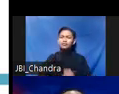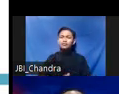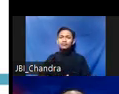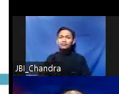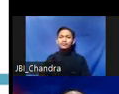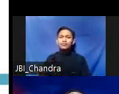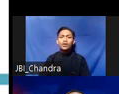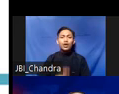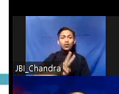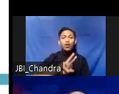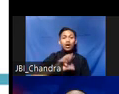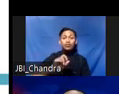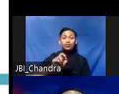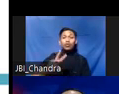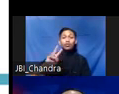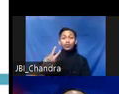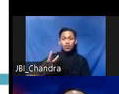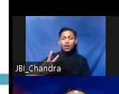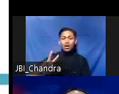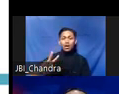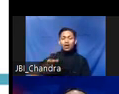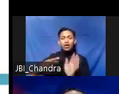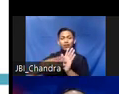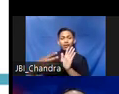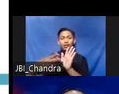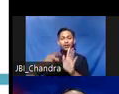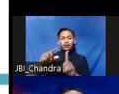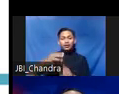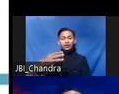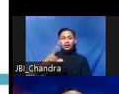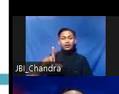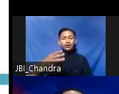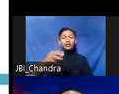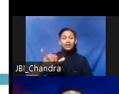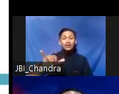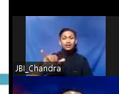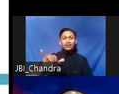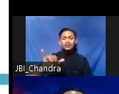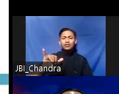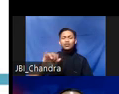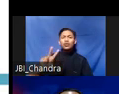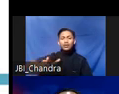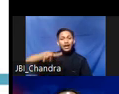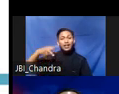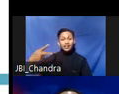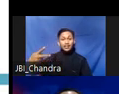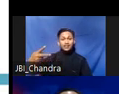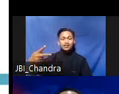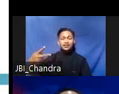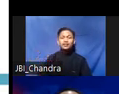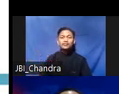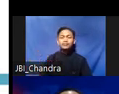2022 ini mendeley diganti menjadi reference manager ya Jadi nanti versinya kalau teman-teman